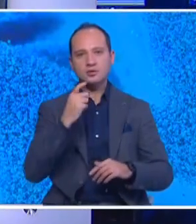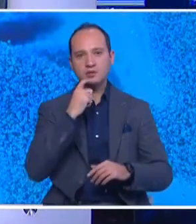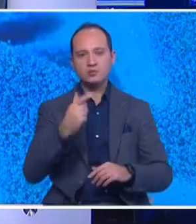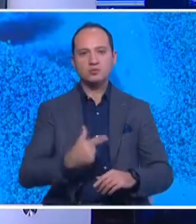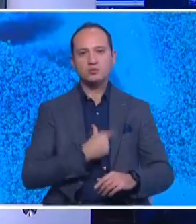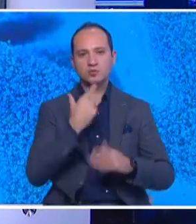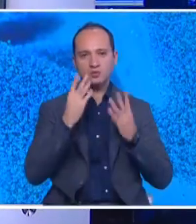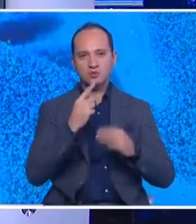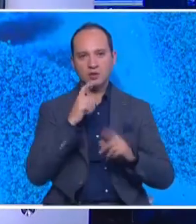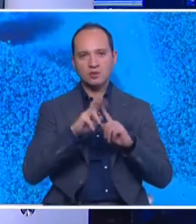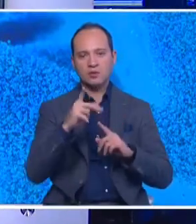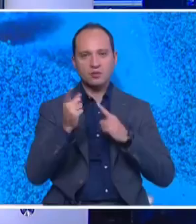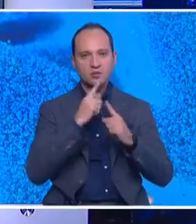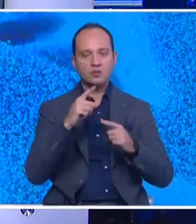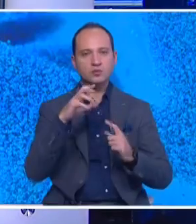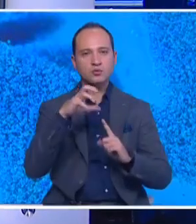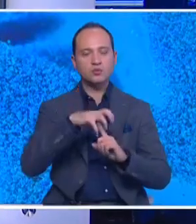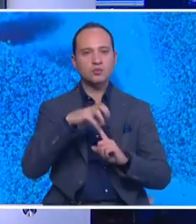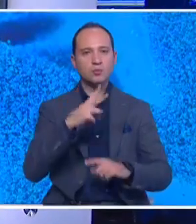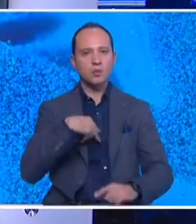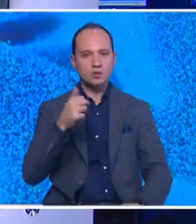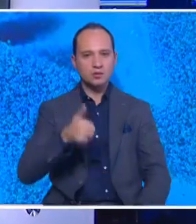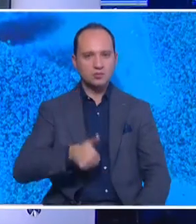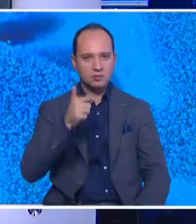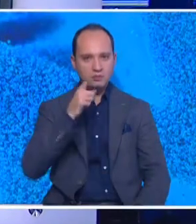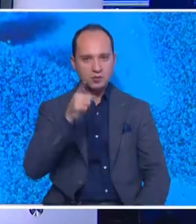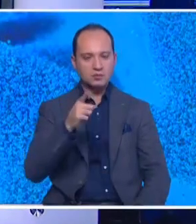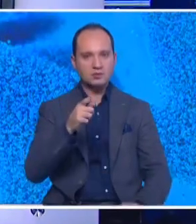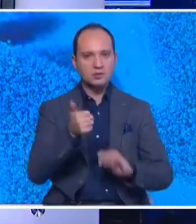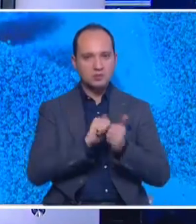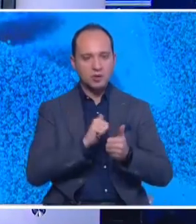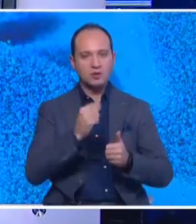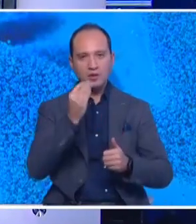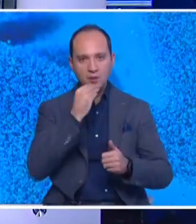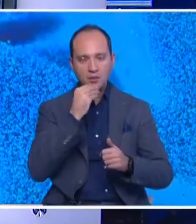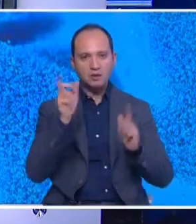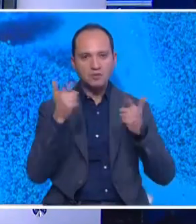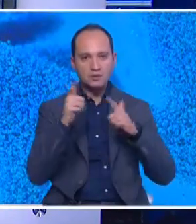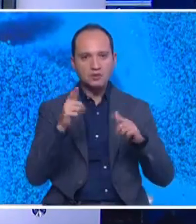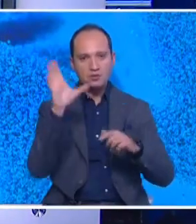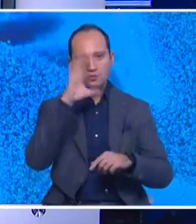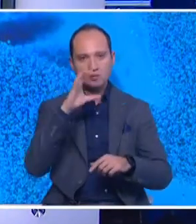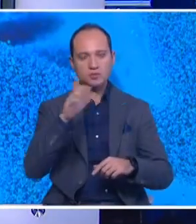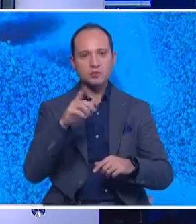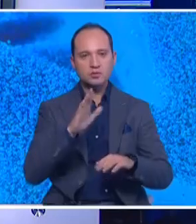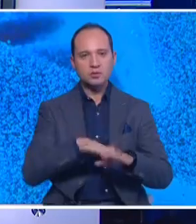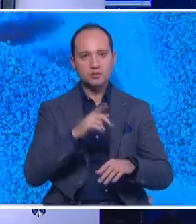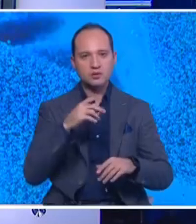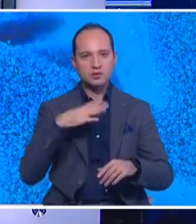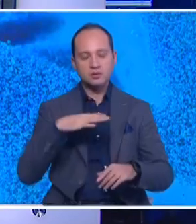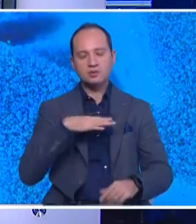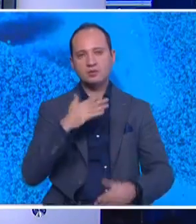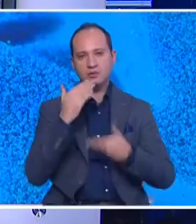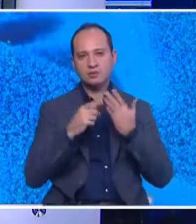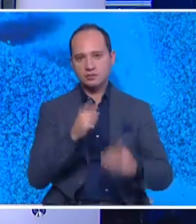gelecek yıldan umutlu ne TV'ye konuşan Ürgüp belediye başkanı Mehmet Aktürk spor gastronomi ve Festival turizmini ön plana çıkarmak